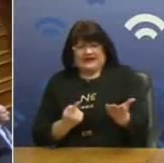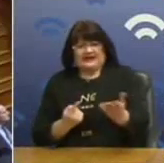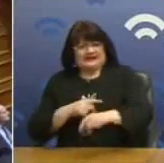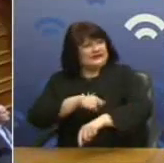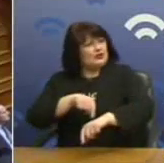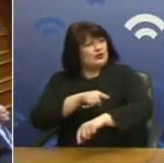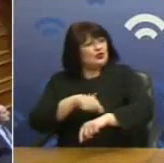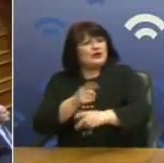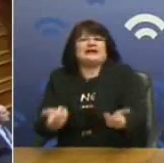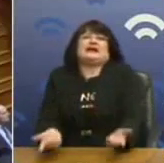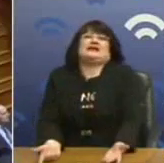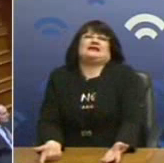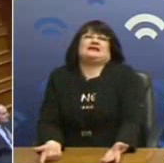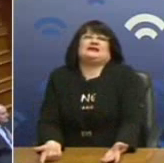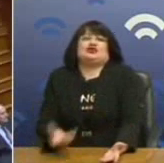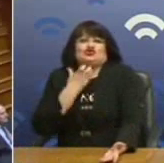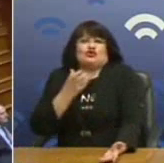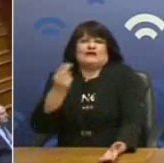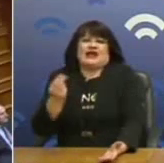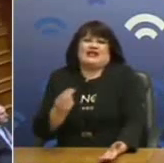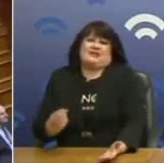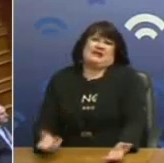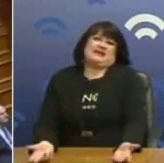μίλησε. Είναι σοβαρά θέματα αυτά. Ελάτε. Είναι